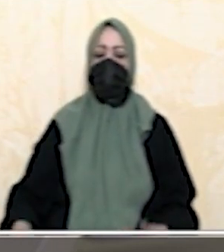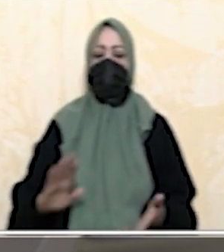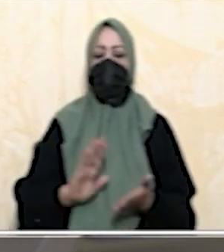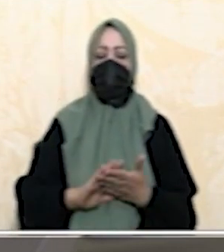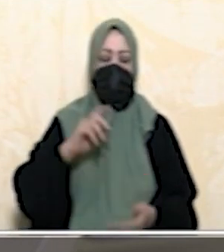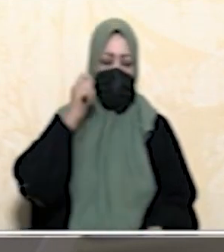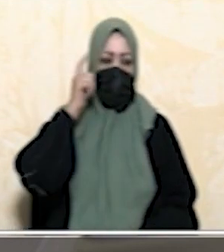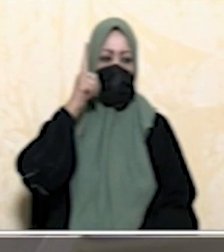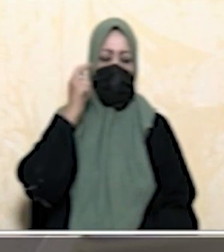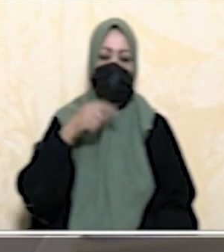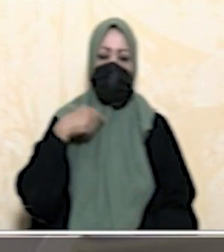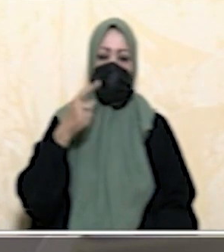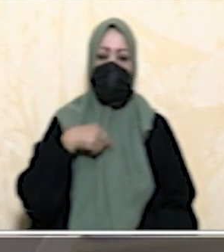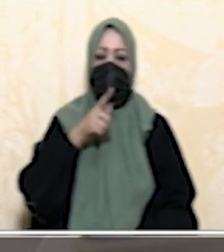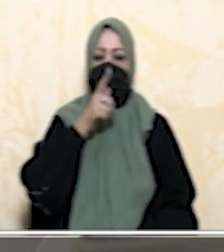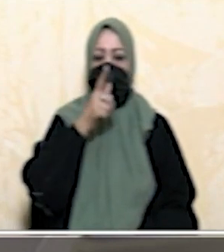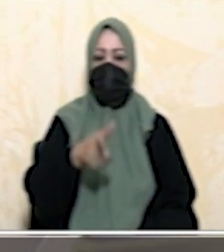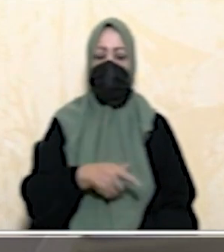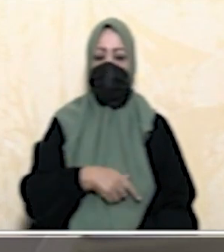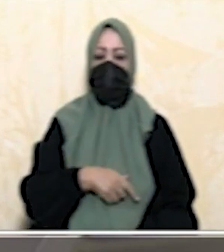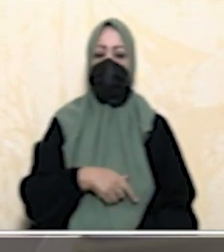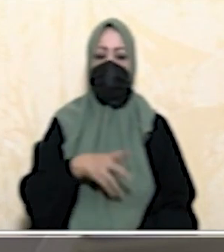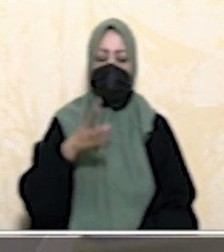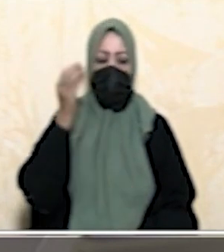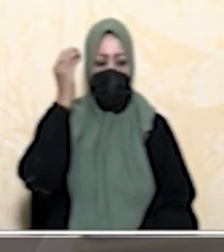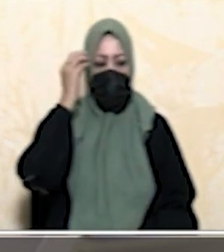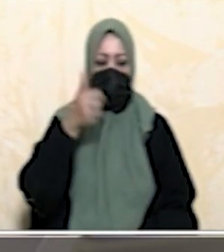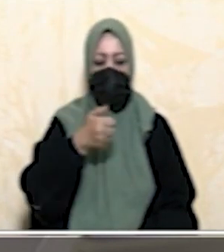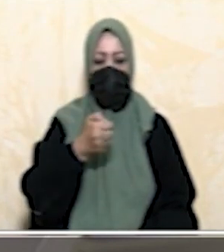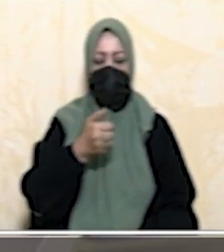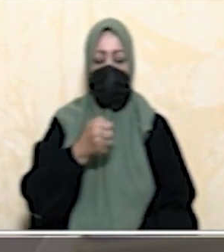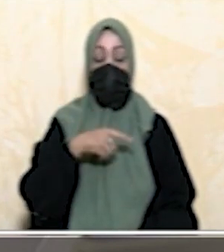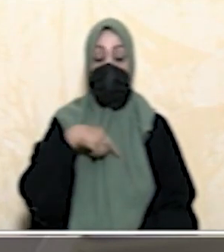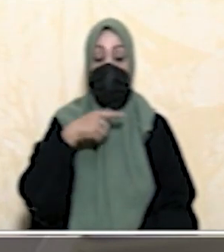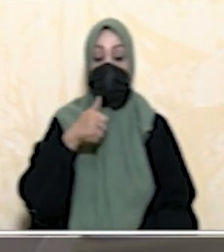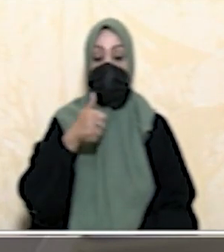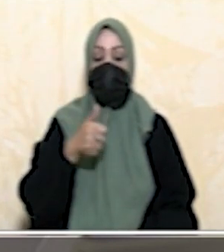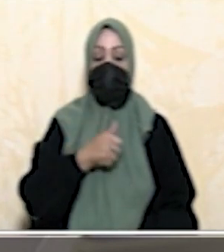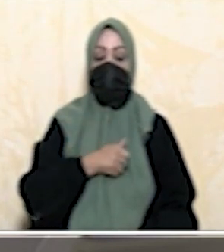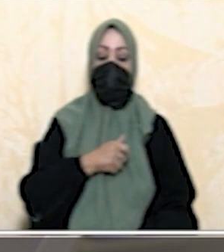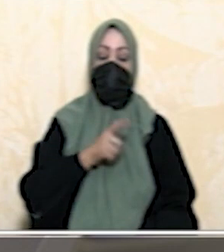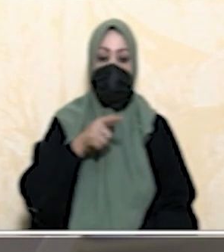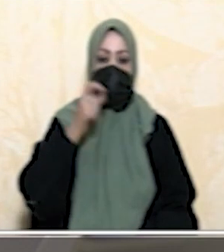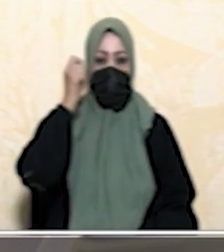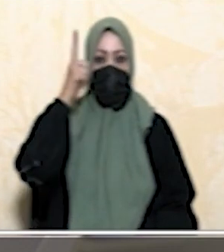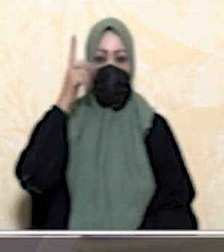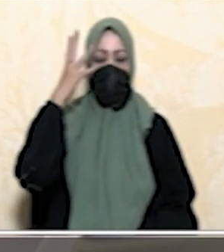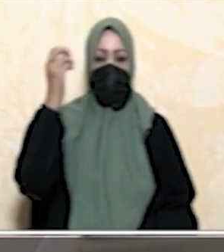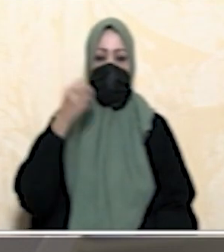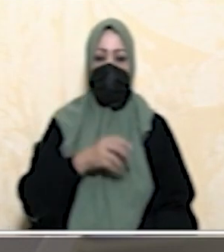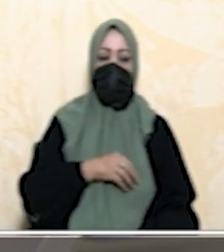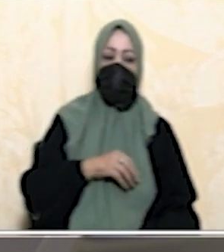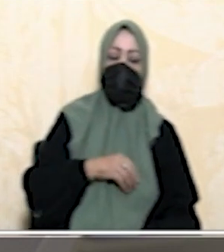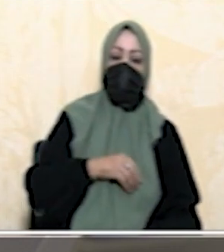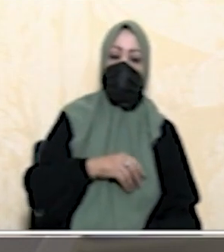المذكر السبحة، نعم المذكر هي السبحة. قالوا السبحة إذا سبحت بها لم تطبق الأمر، ولا تنسينا أن تعقدنا